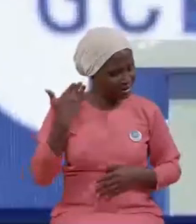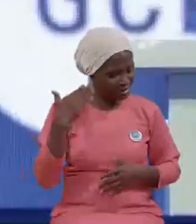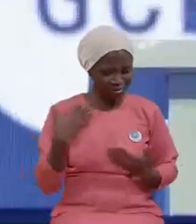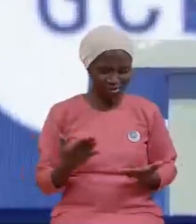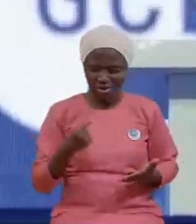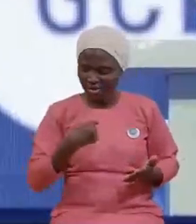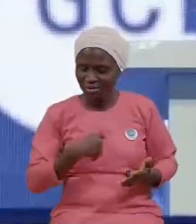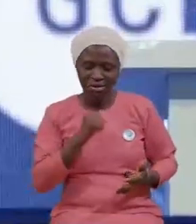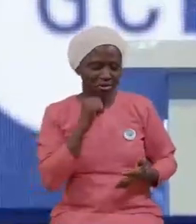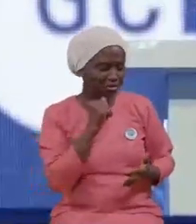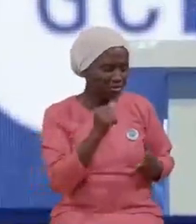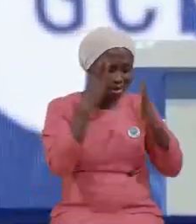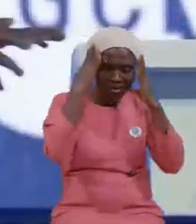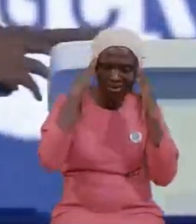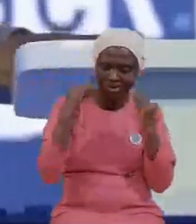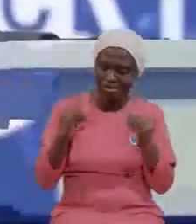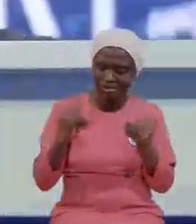Je n'expérimentais pas la paix.